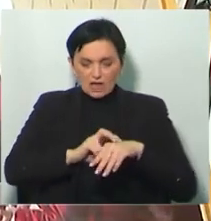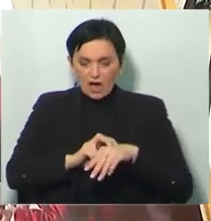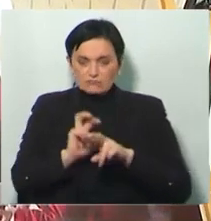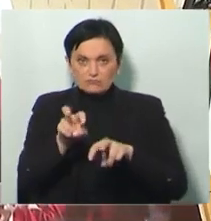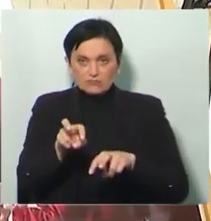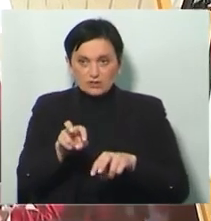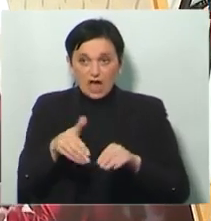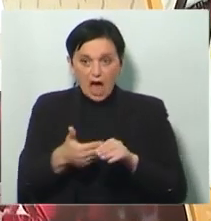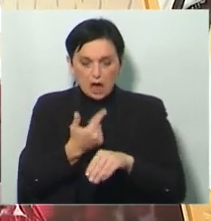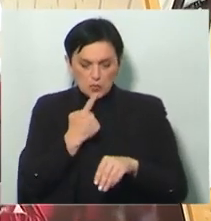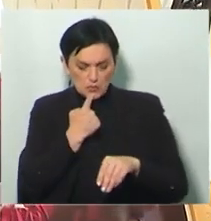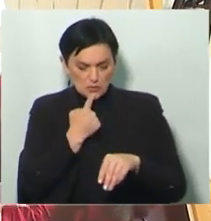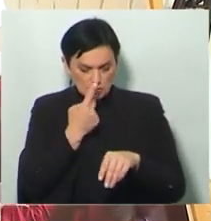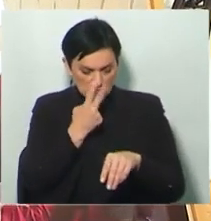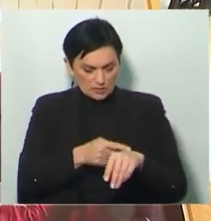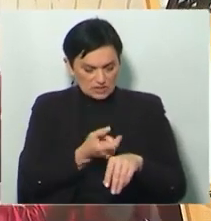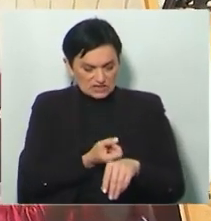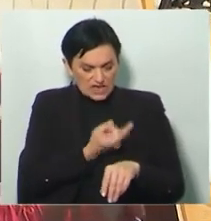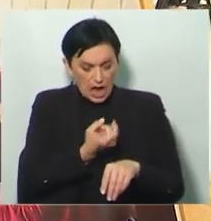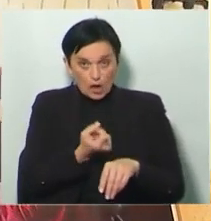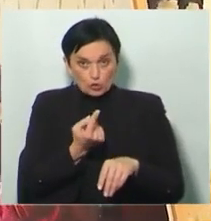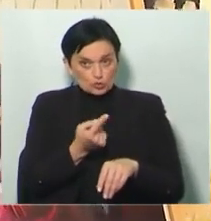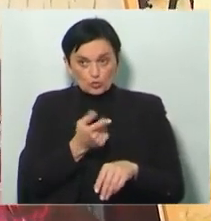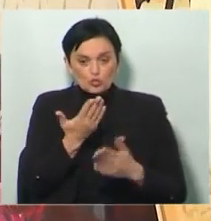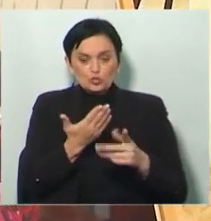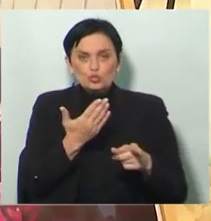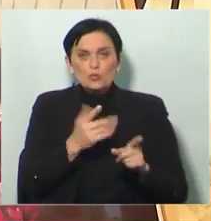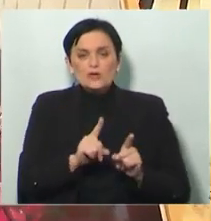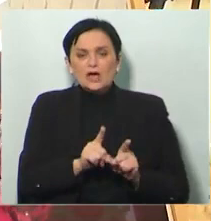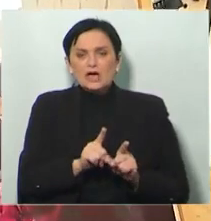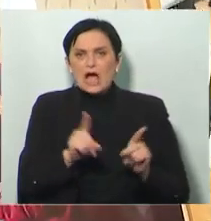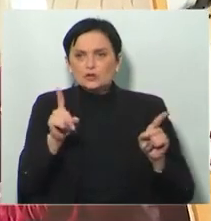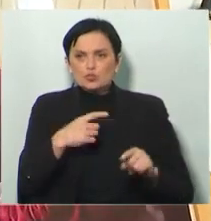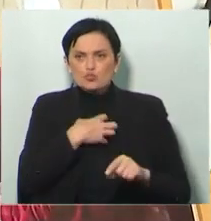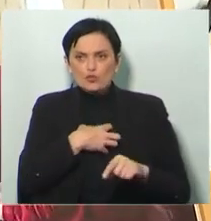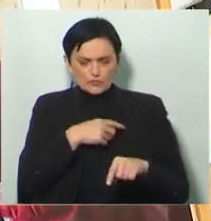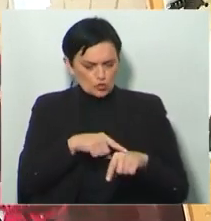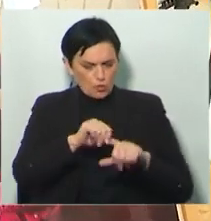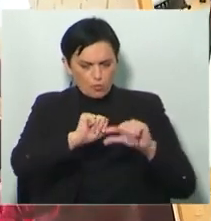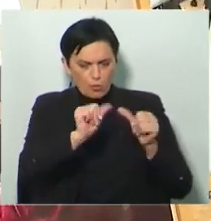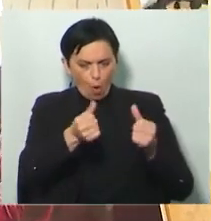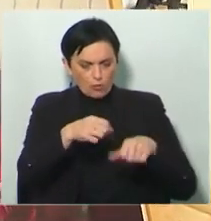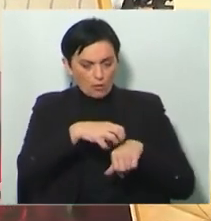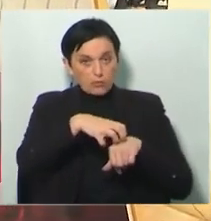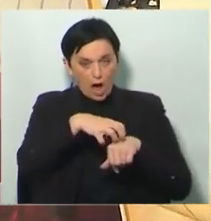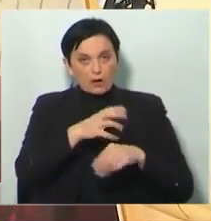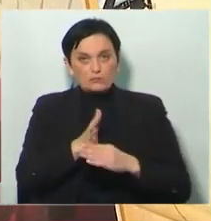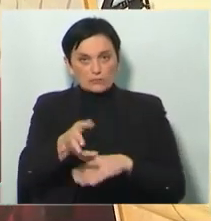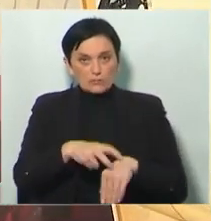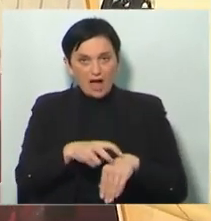რაღაცა ახალი საეჭვო წარმონაქმნის შესახებ, თუ ის არ მიიღებდა რაღაც განსაკუთრებულად მნიშვნელოვან ფორმას და ზომას.